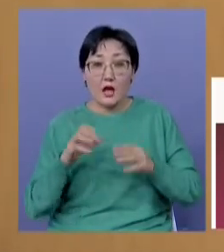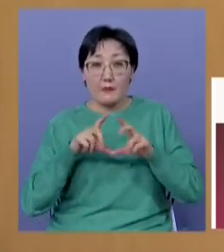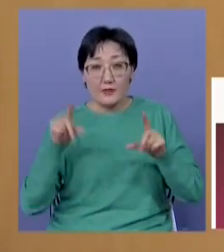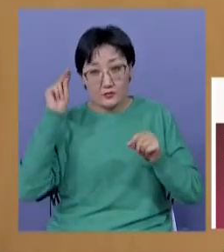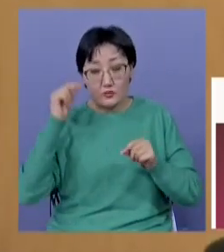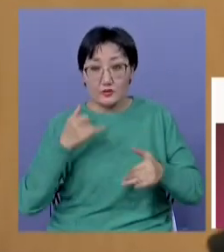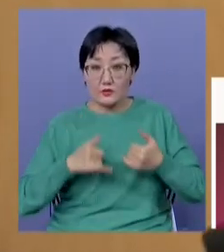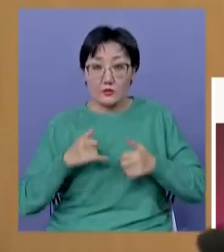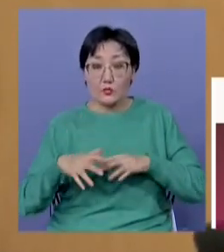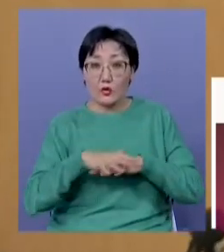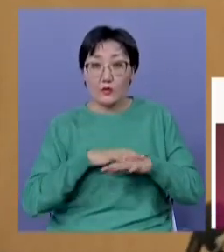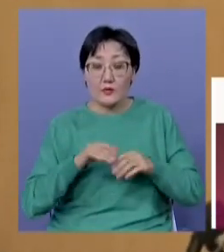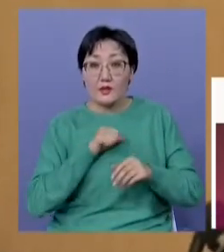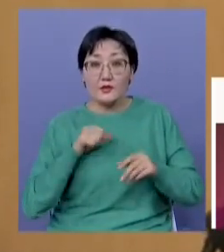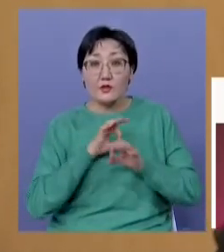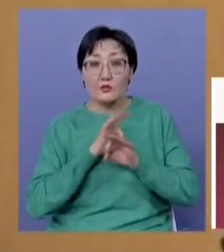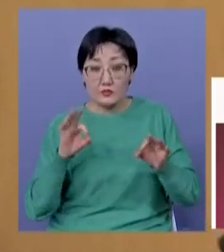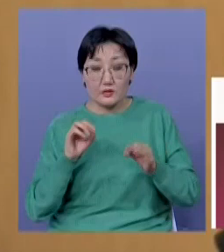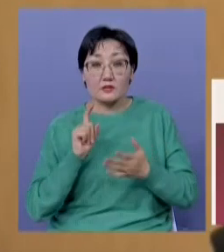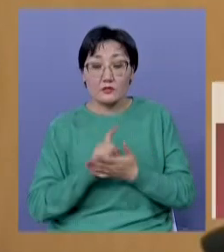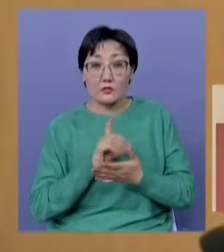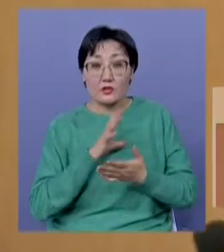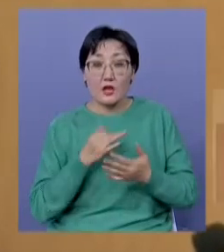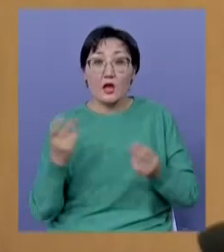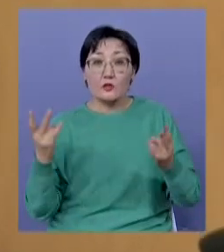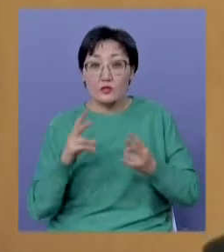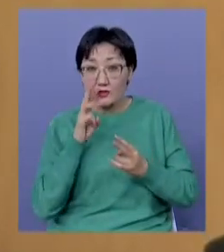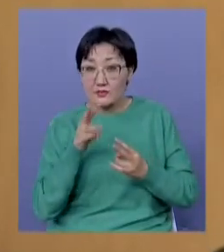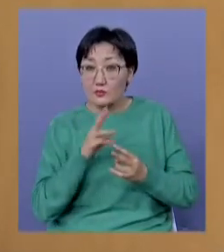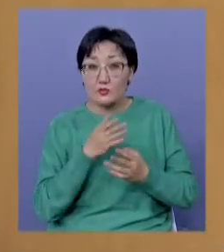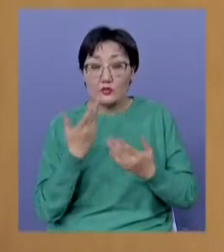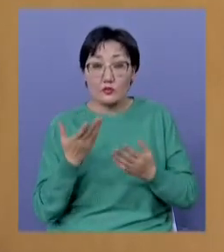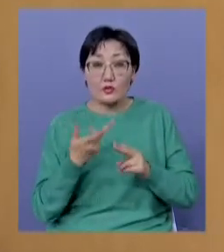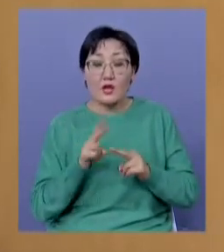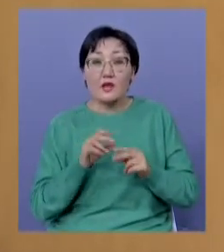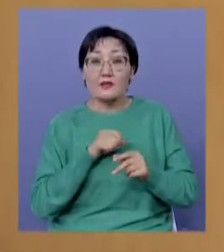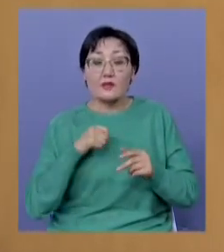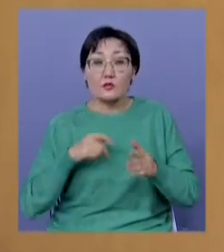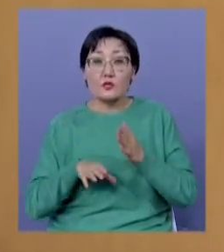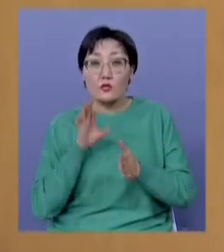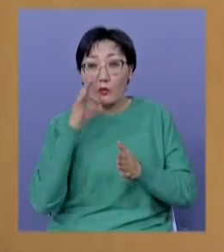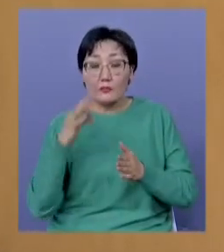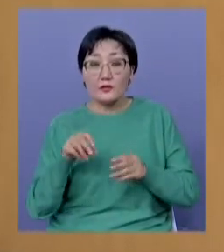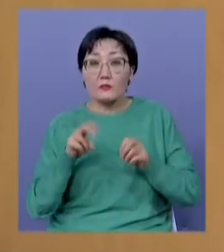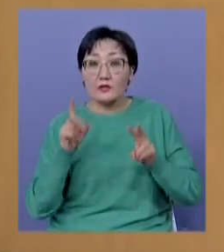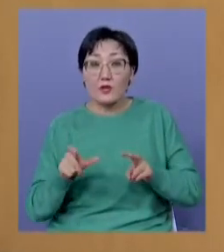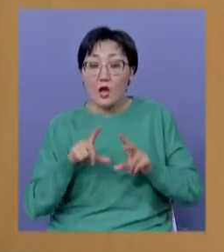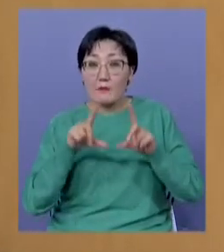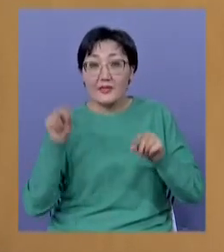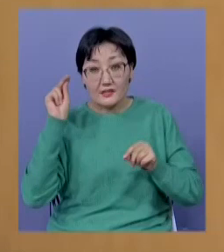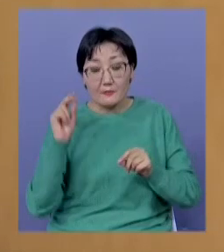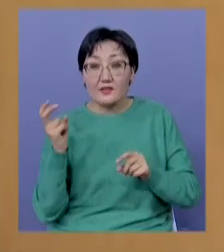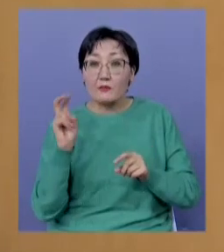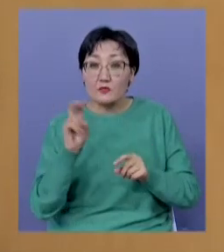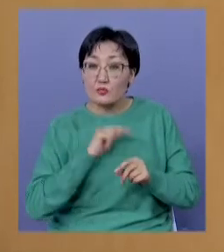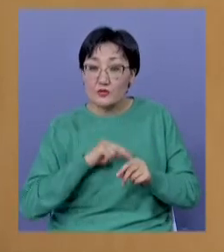Мектептердегі ұстаздар қоғамның ең үздіктері болуы тиіс. Алайда тиісті жалақы болмағандықтан ең жақсы кәсіби мамандар мектепке жұмыс істеуге